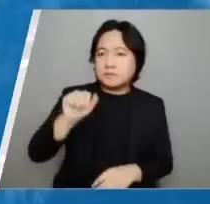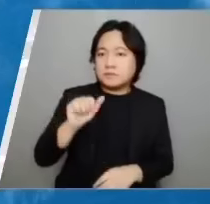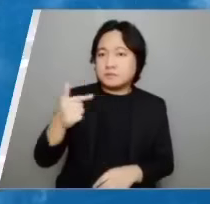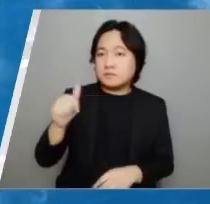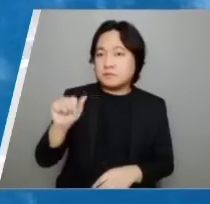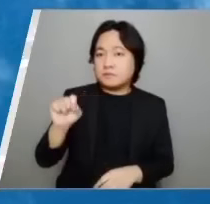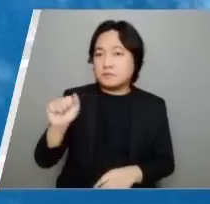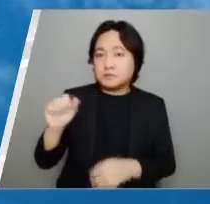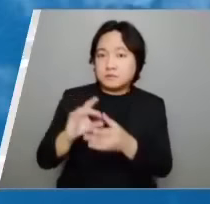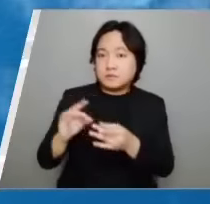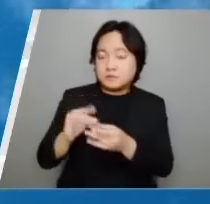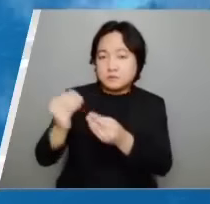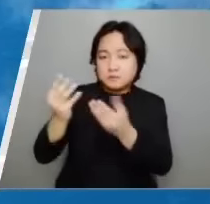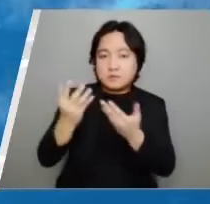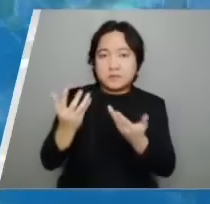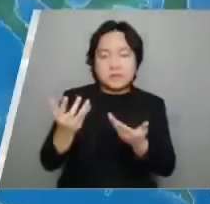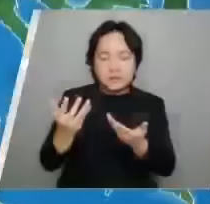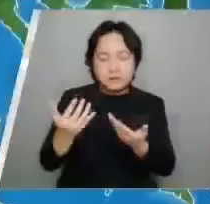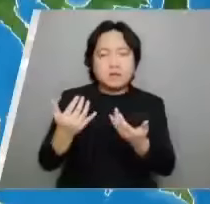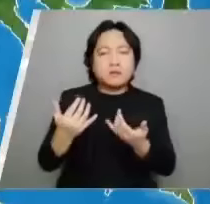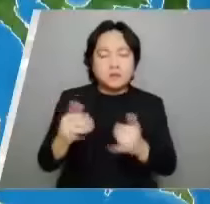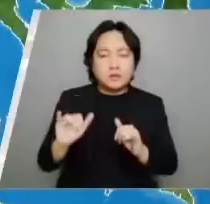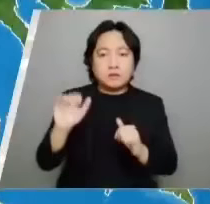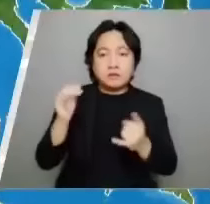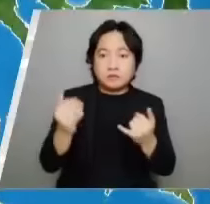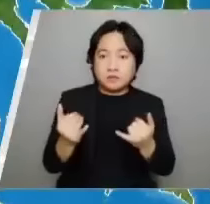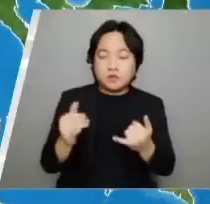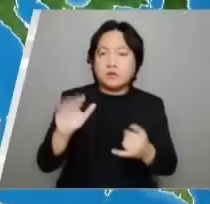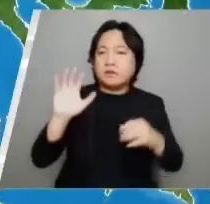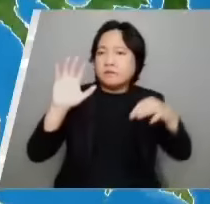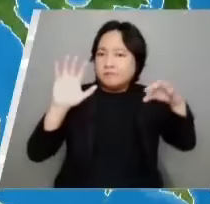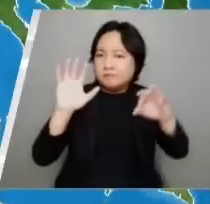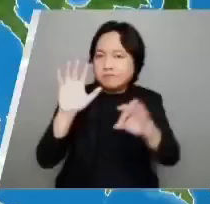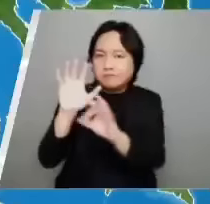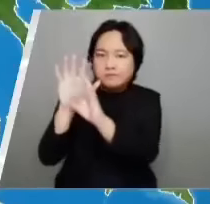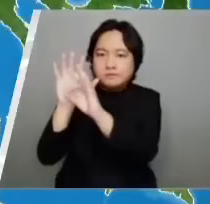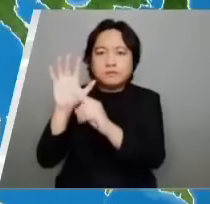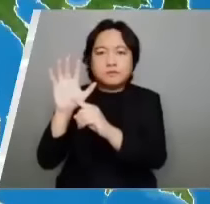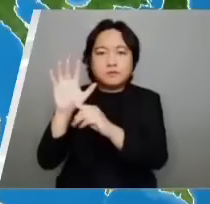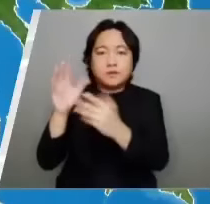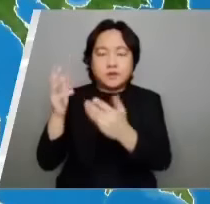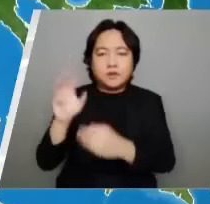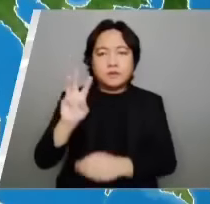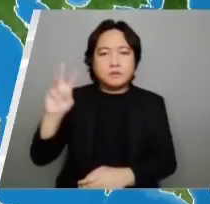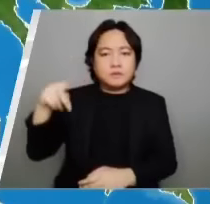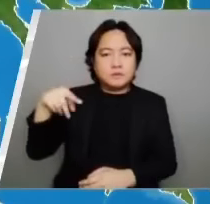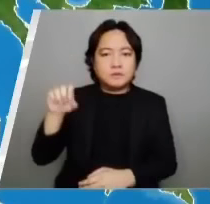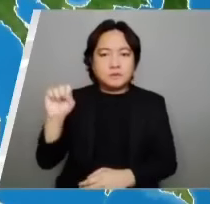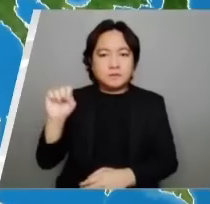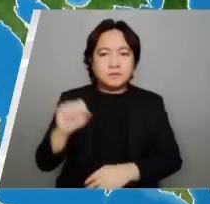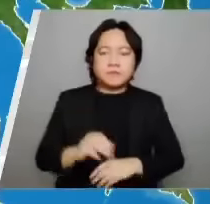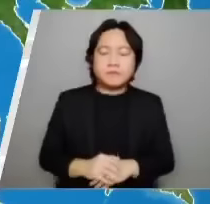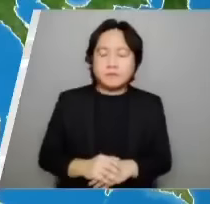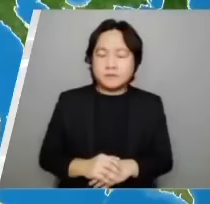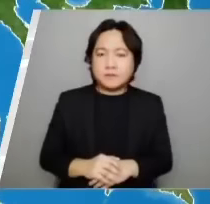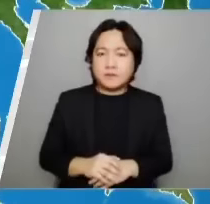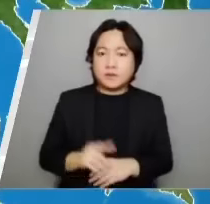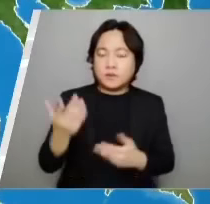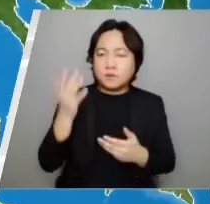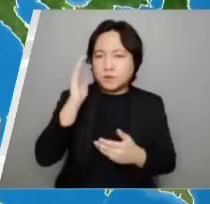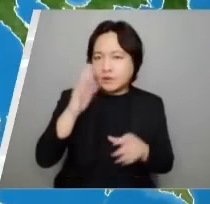pa kanluran o hilagang kanluran ang Bagyong Christine sa West Philippine Sea. At inaasahang lalabas na yan ang